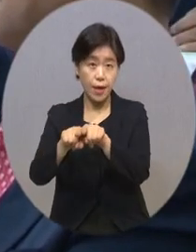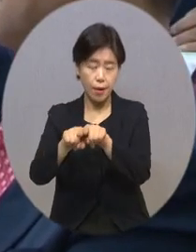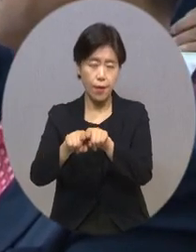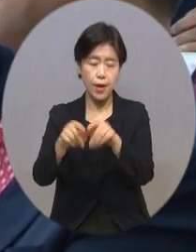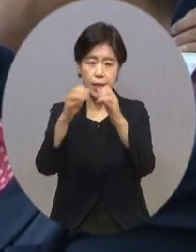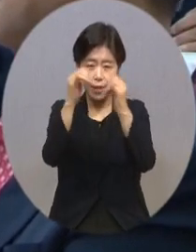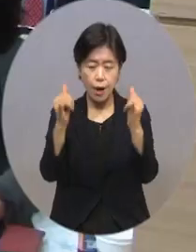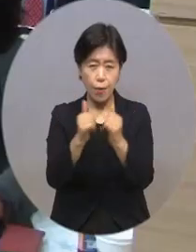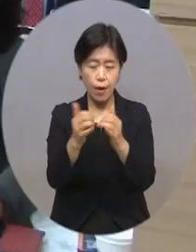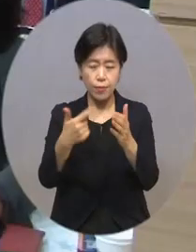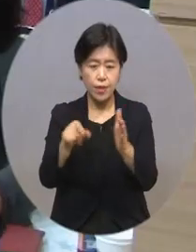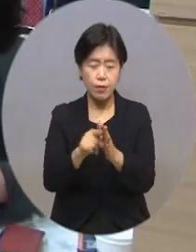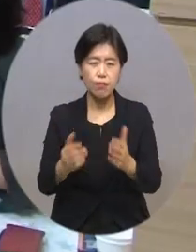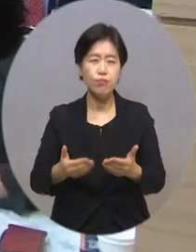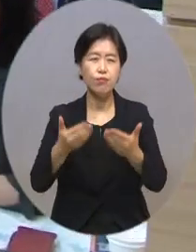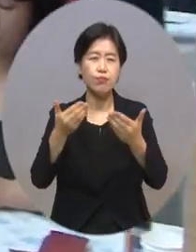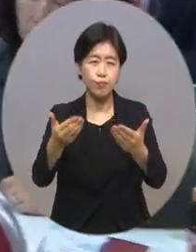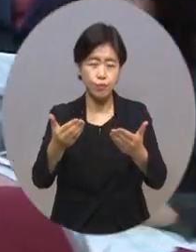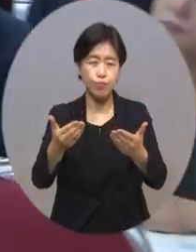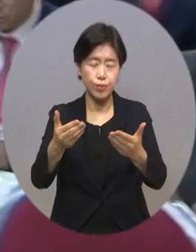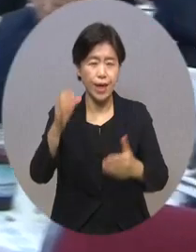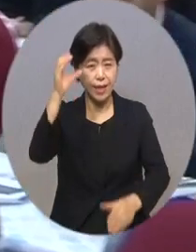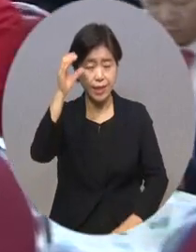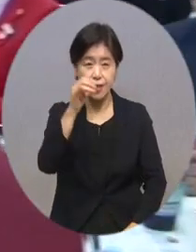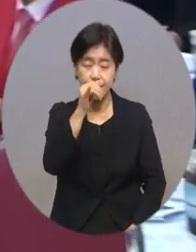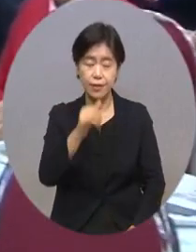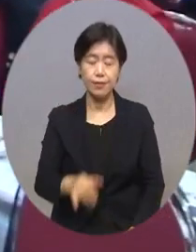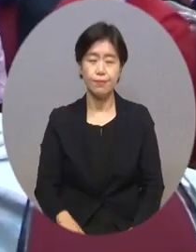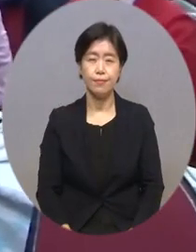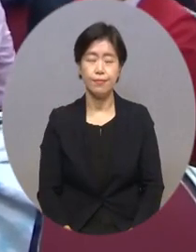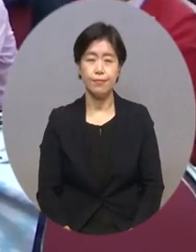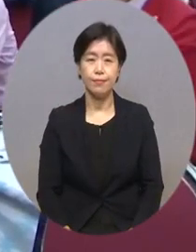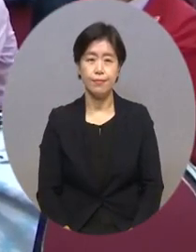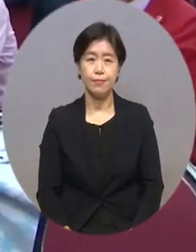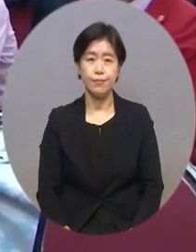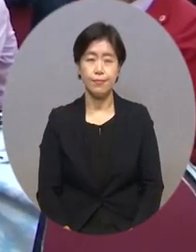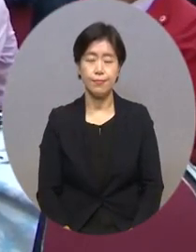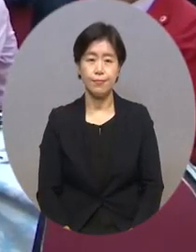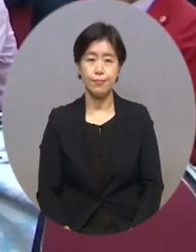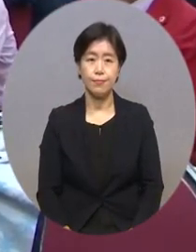합심해 나갈 수 있기를 기대해봅니다. 지금까지 복지TV 부산방송 황병양입니다.